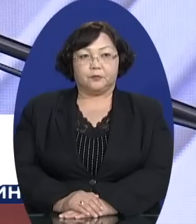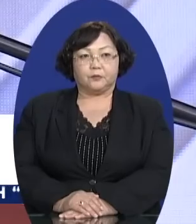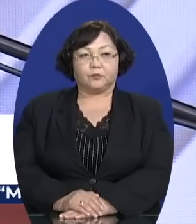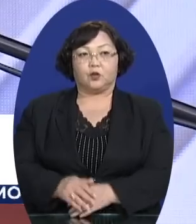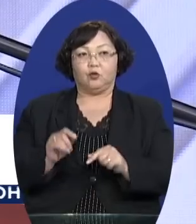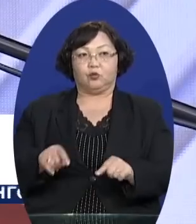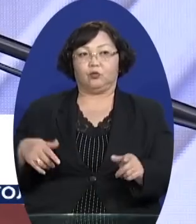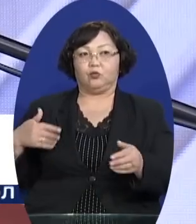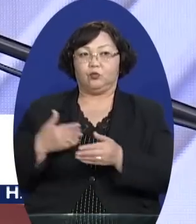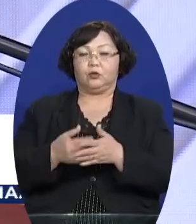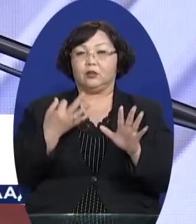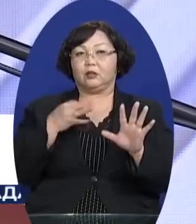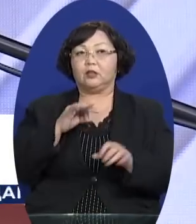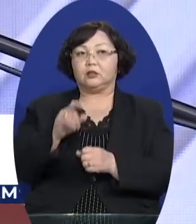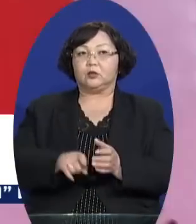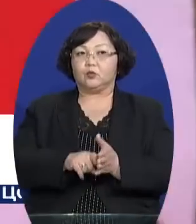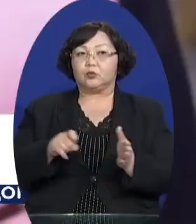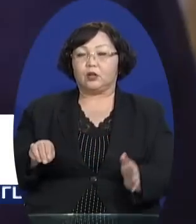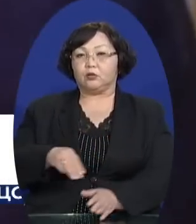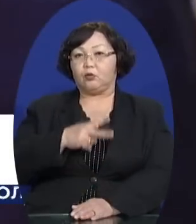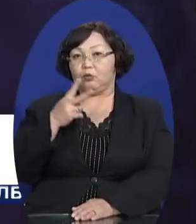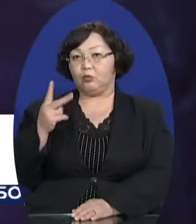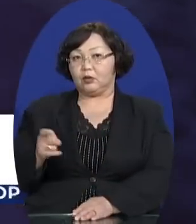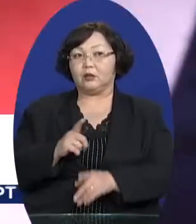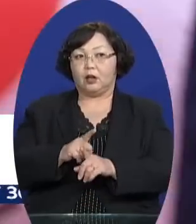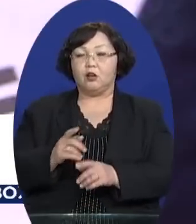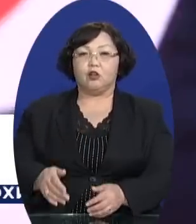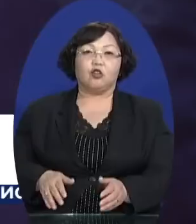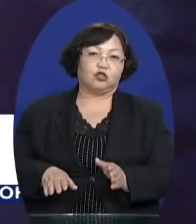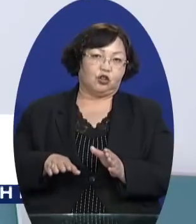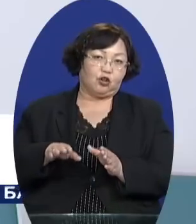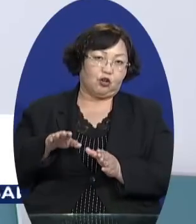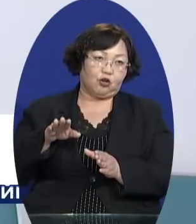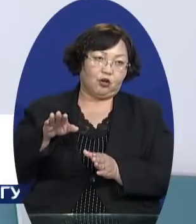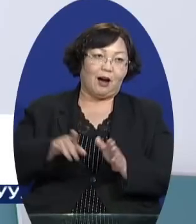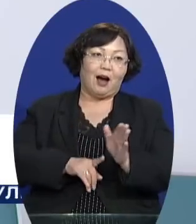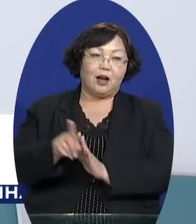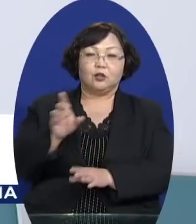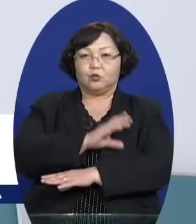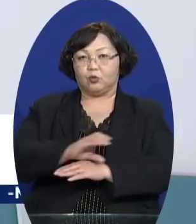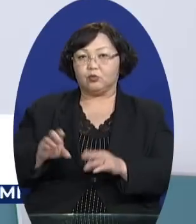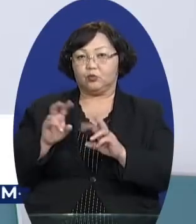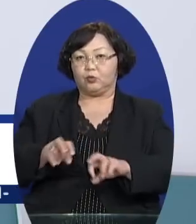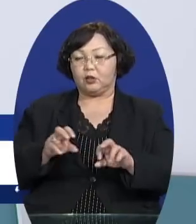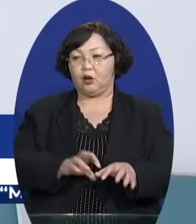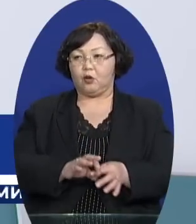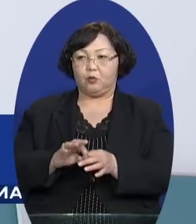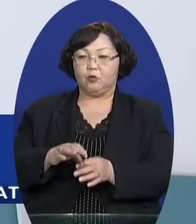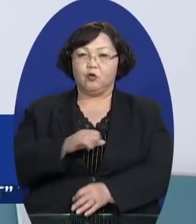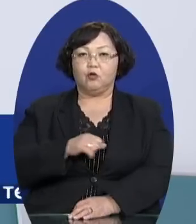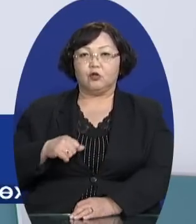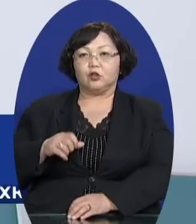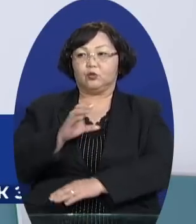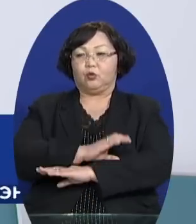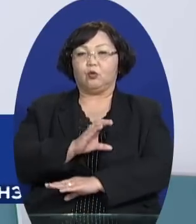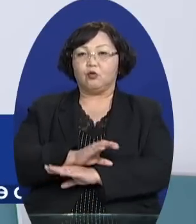Өнөөдрийг хүртэл 80 жилийн түүхэн хугацаанд ингэж хөгжиж одоо дэвшиж ирэхдээ анх удаа сургалт судалгаандаа суурилсан өөрсдийн одоо сургуулийн